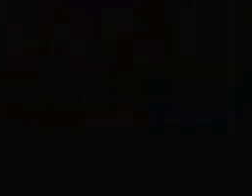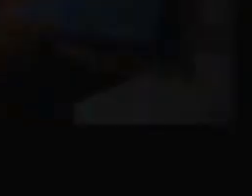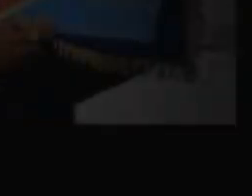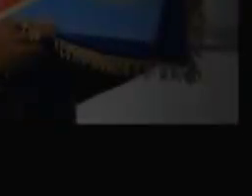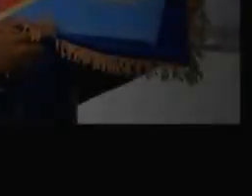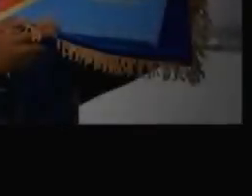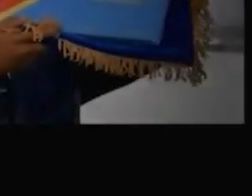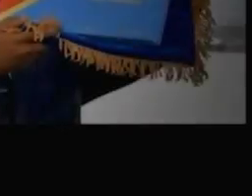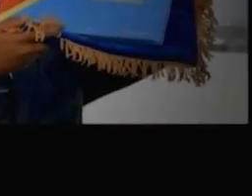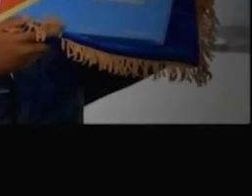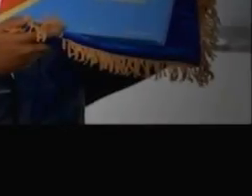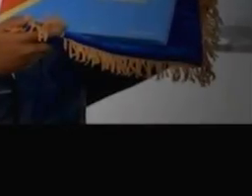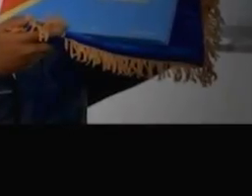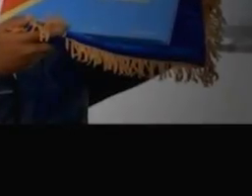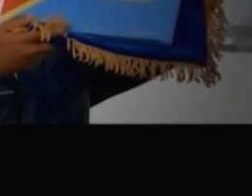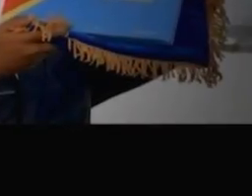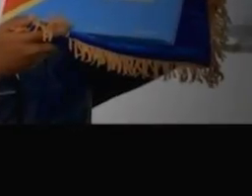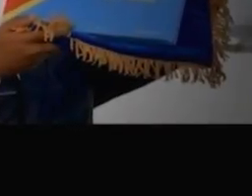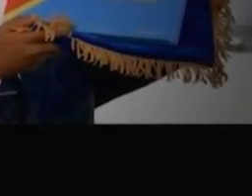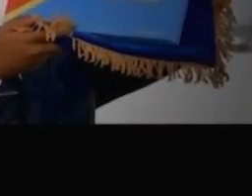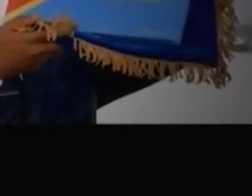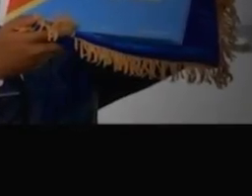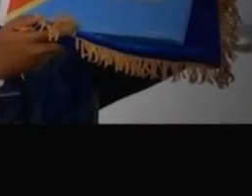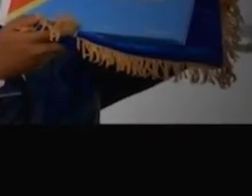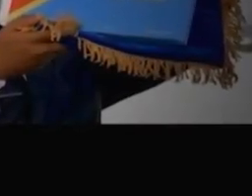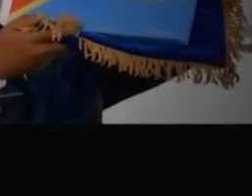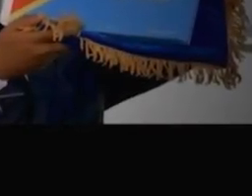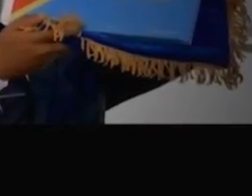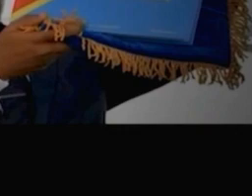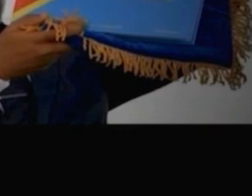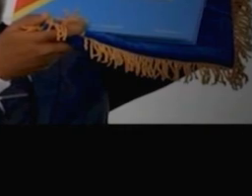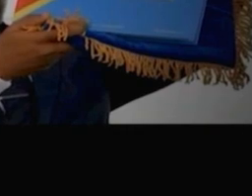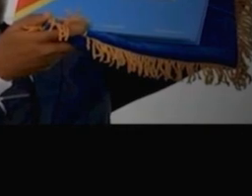l'impérium détenu depuis 18 ans par son prédécesseur.